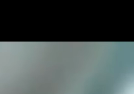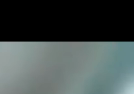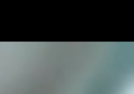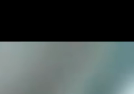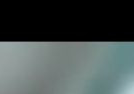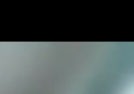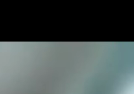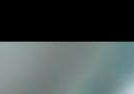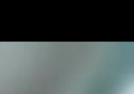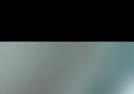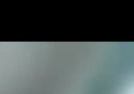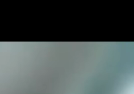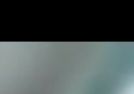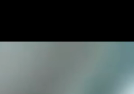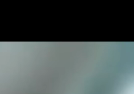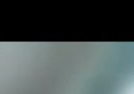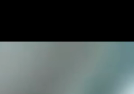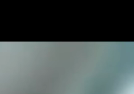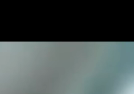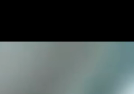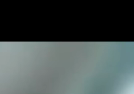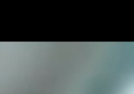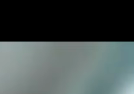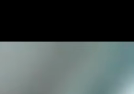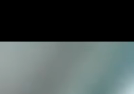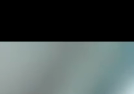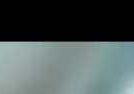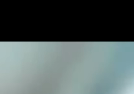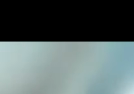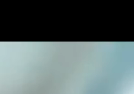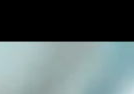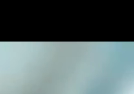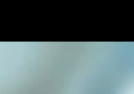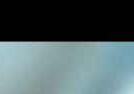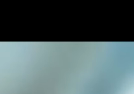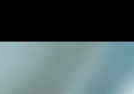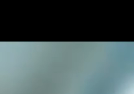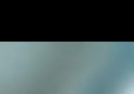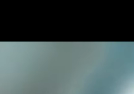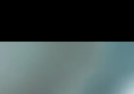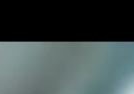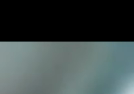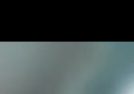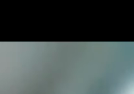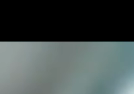6 UU av byggverk. Så vi skjønner hvorfor dette kan ta år å få på plass, for det det rimelig omfattende standarder